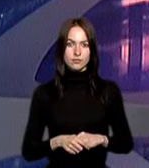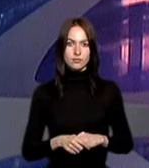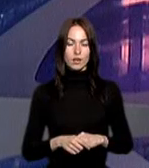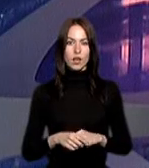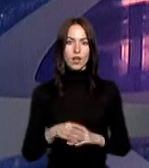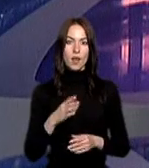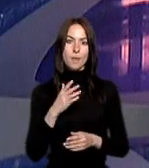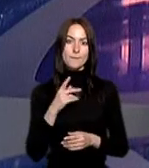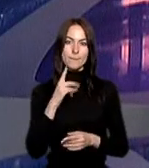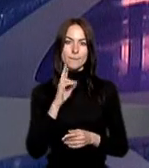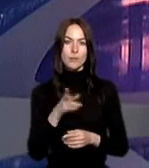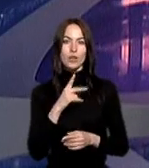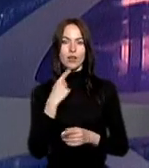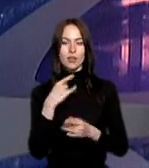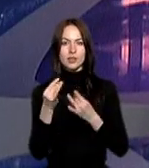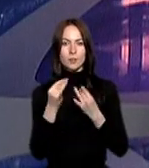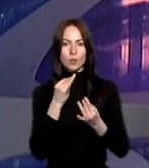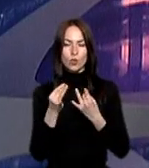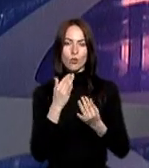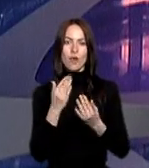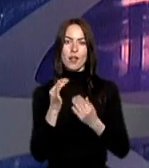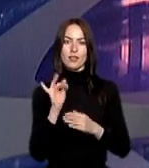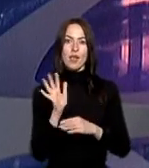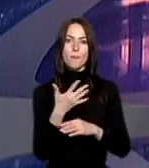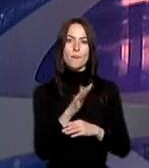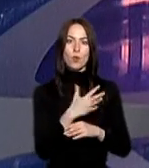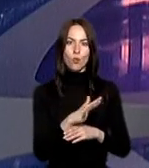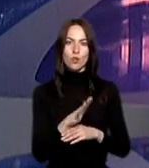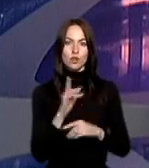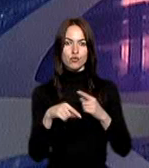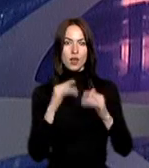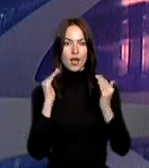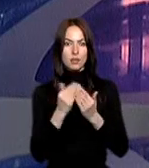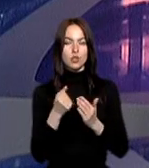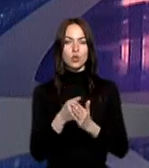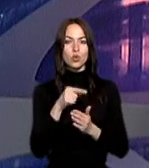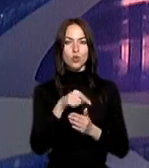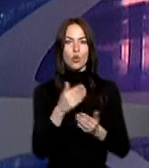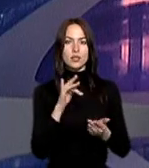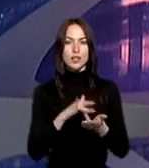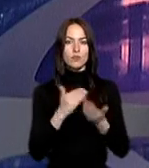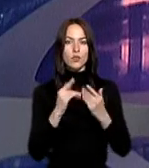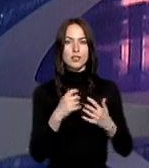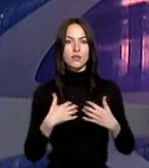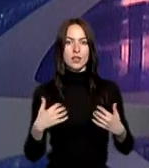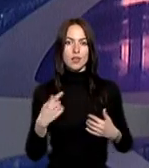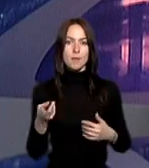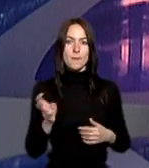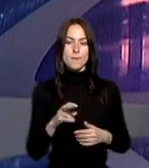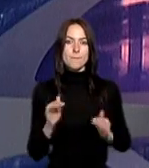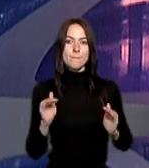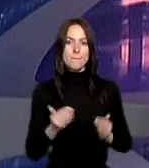Брак спілкування та прогулянок через карантин до Центру поводження з тваринами менше приходить волонтерів, які допомагали доглядати за